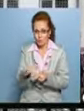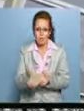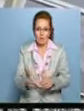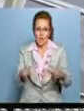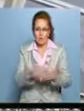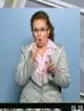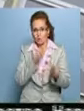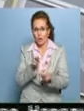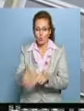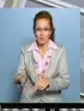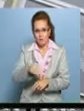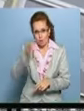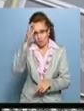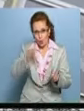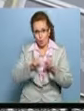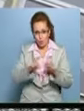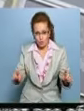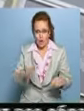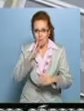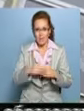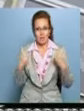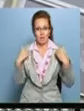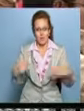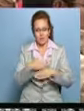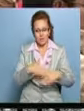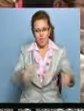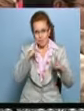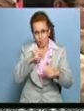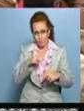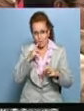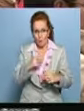все учреждения ряд школ перед праздничными линейками проверяют